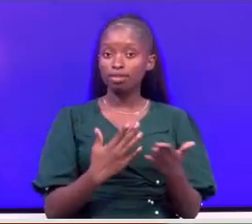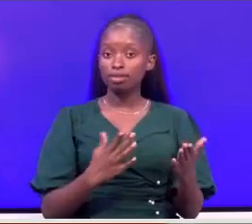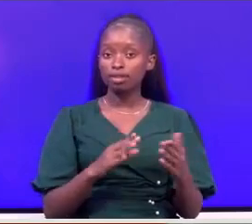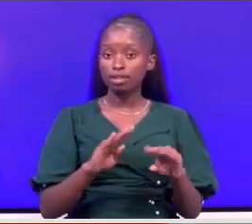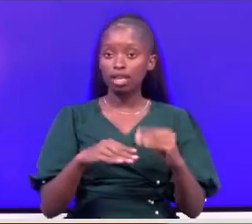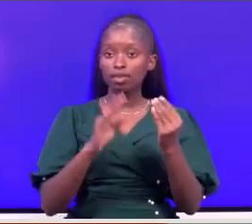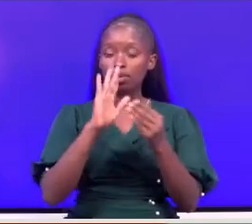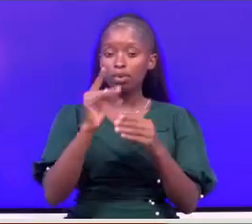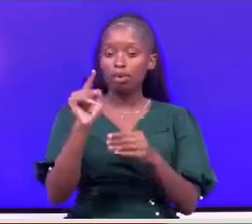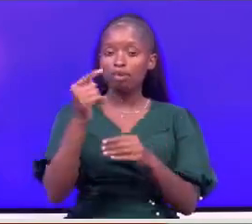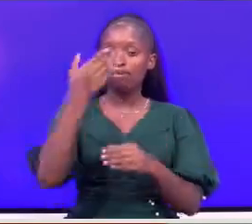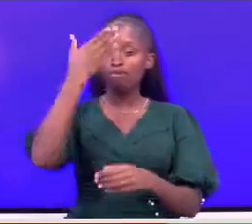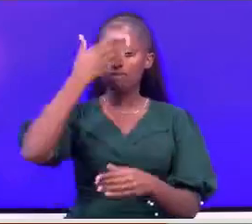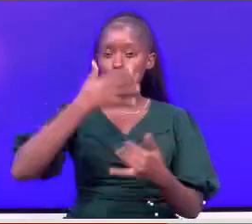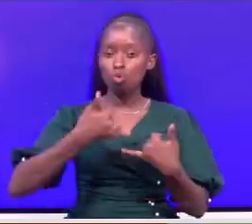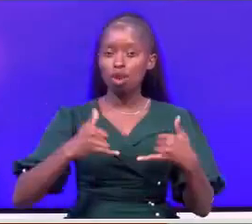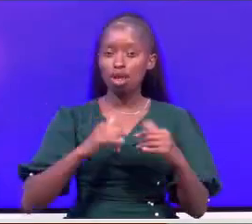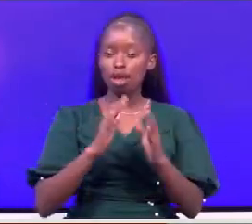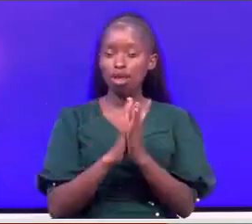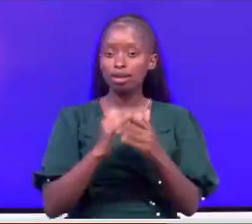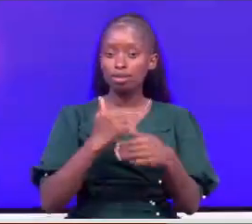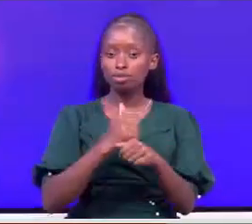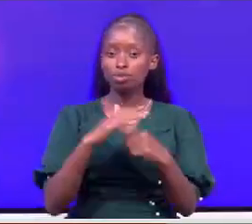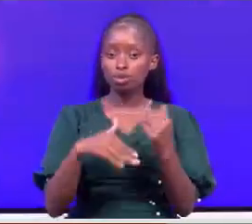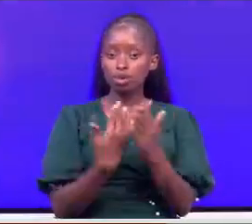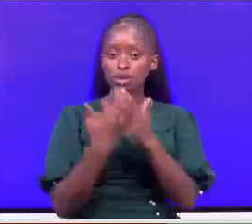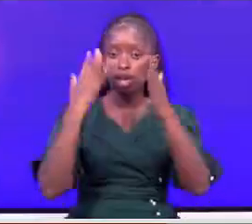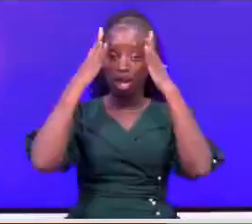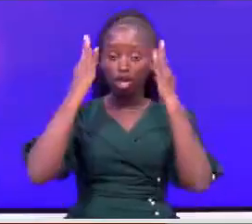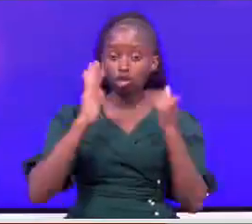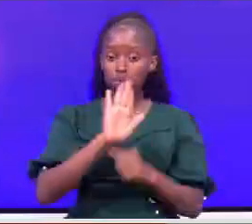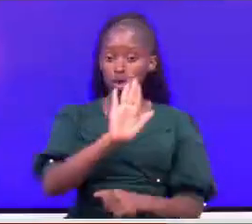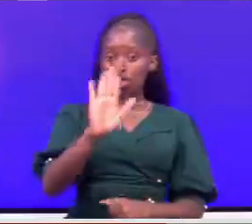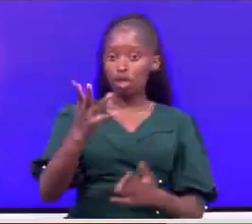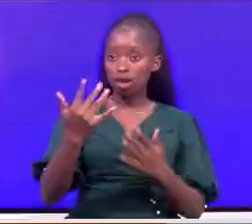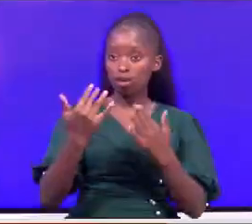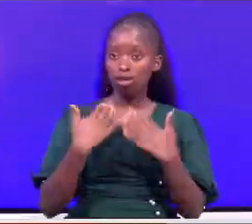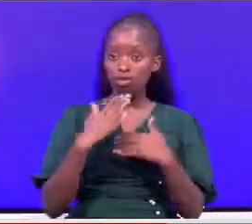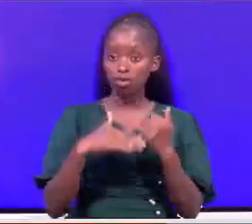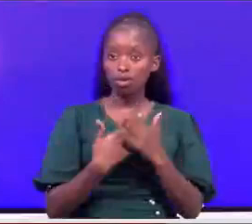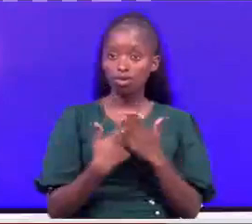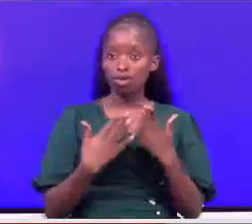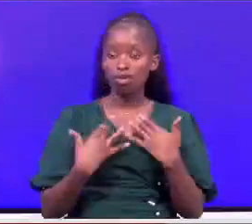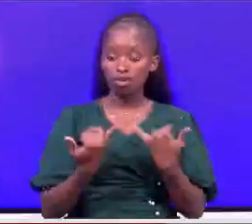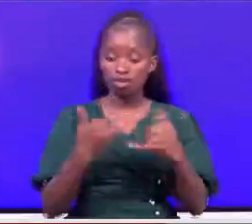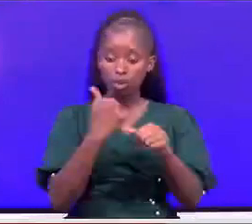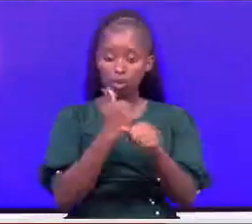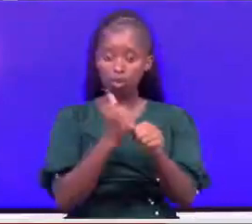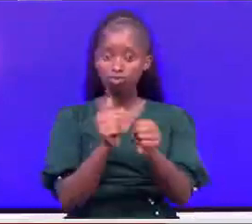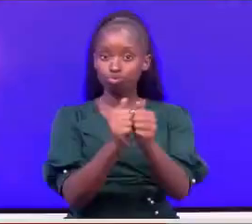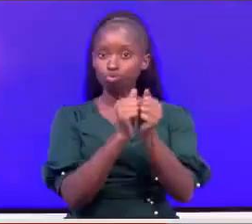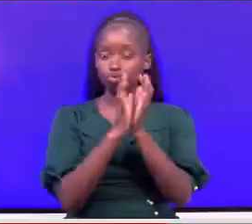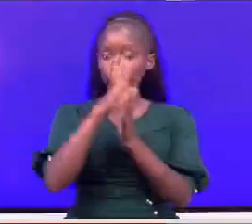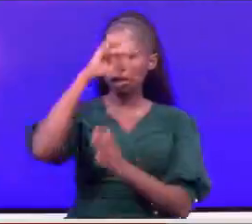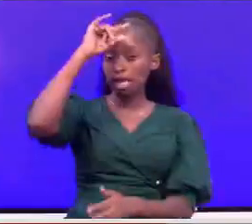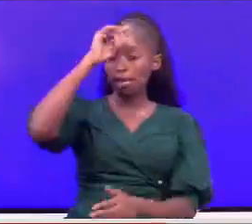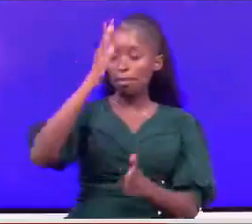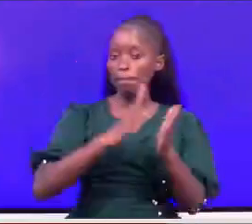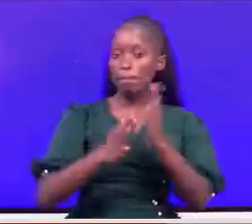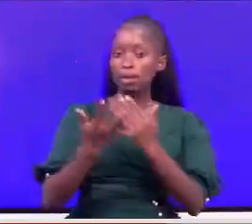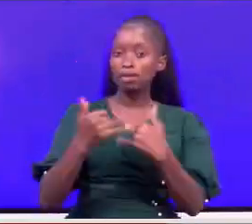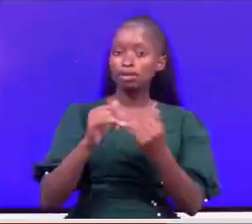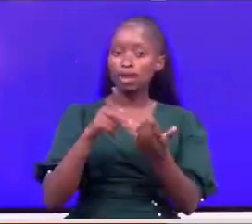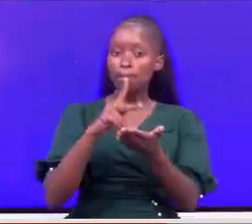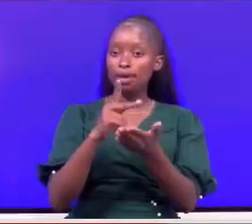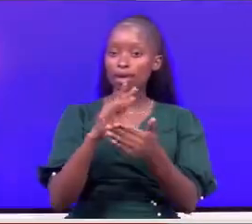usikilizaji na utoaji wa uamuzi. Idara ya Mahakama kwa ushirikiano na asasi za serikali inapania kuanzisha mfumo wa kulipwa kwa